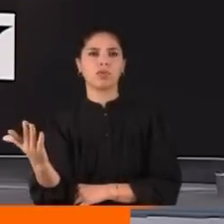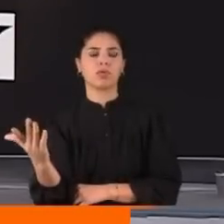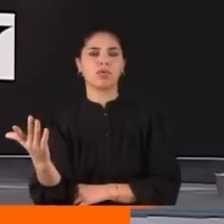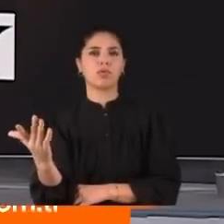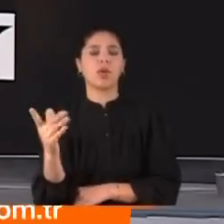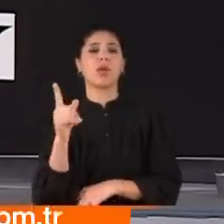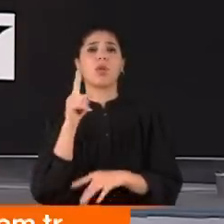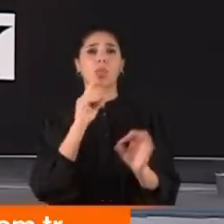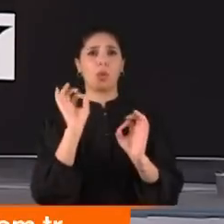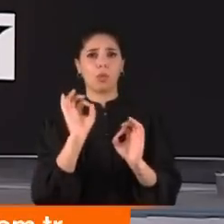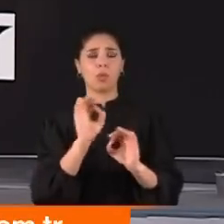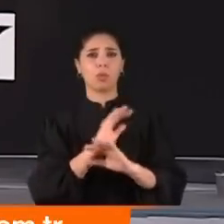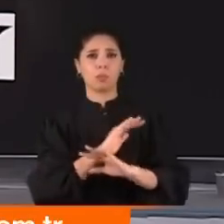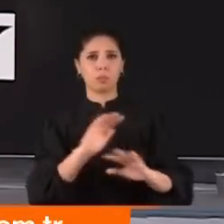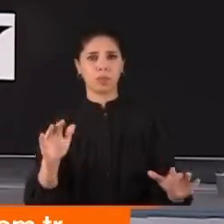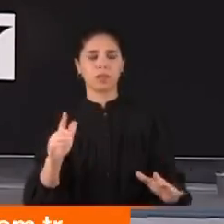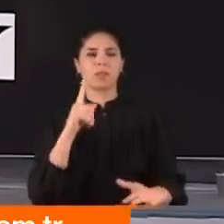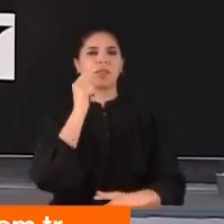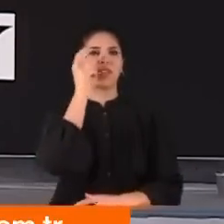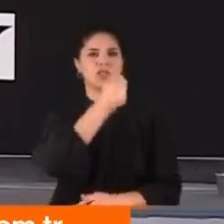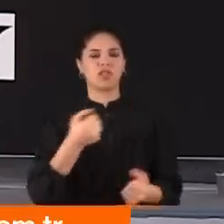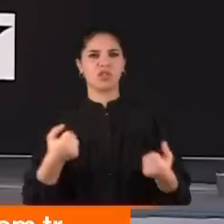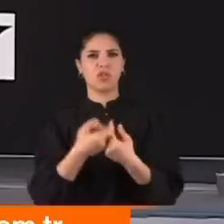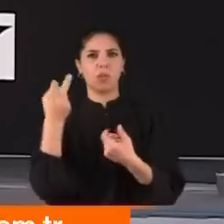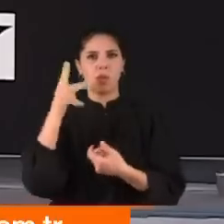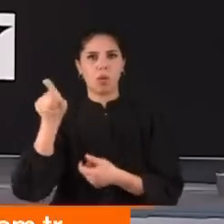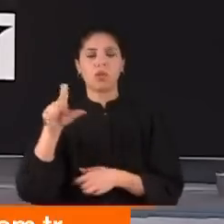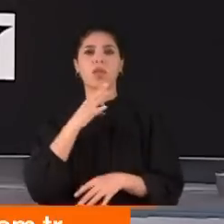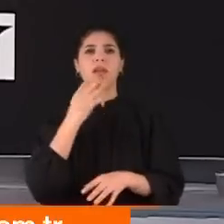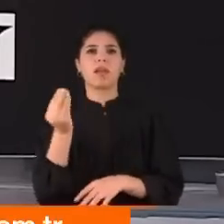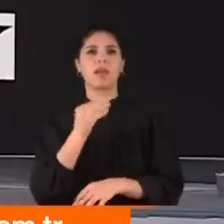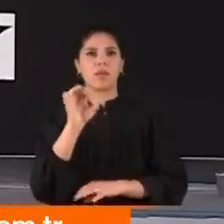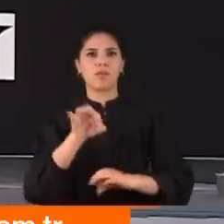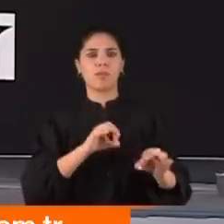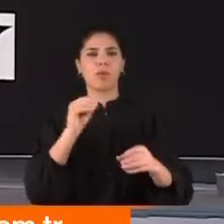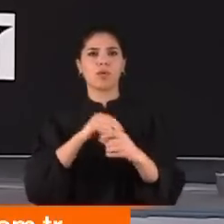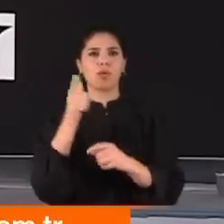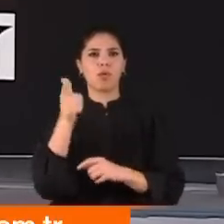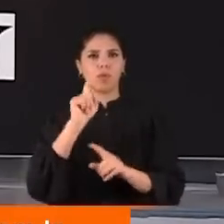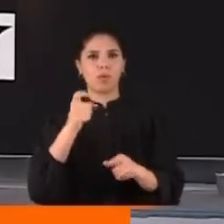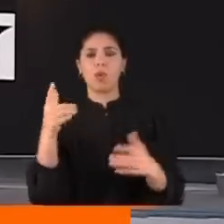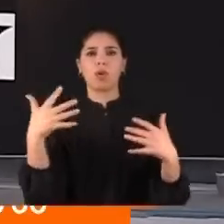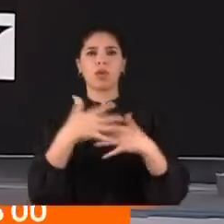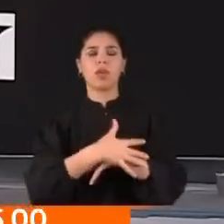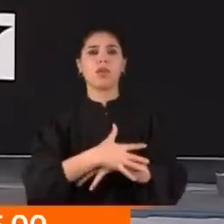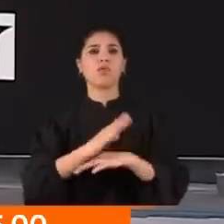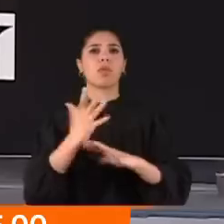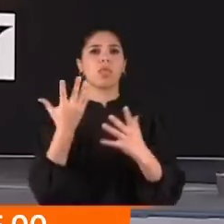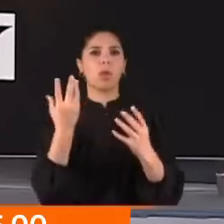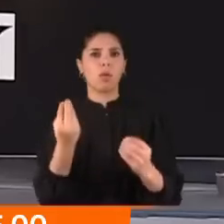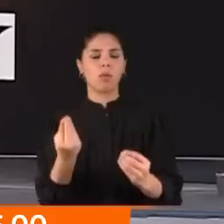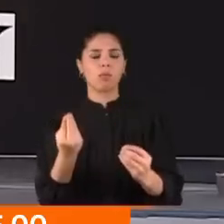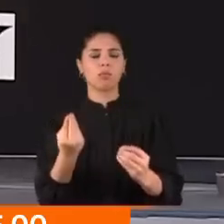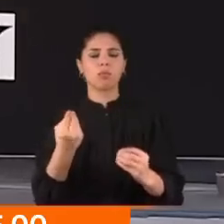30 yaşına girdiği gün bir cani ona çarpıp öldürmüştü. Genç mimarın son görüntülerine ATV Haber ulaştı. O gecenin perde arkasında yaşanan öyle